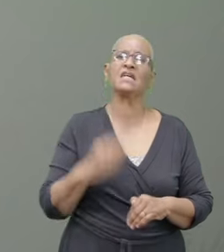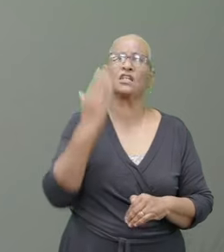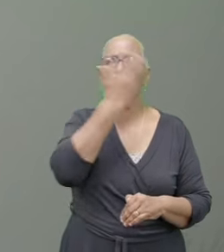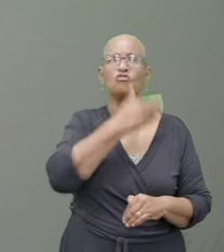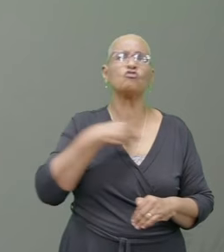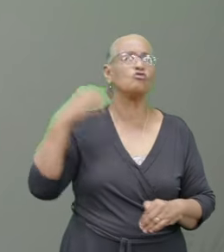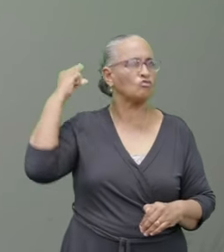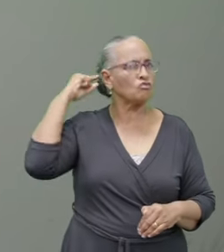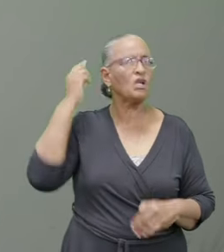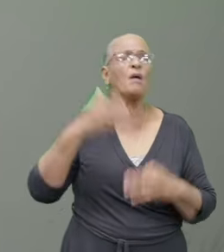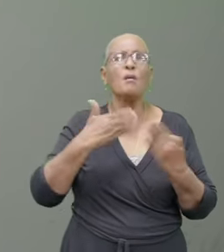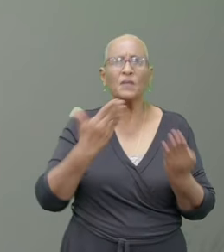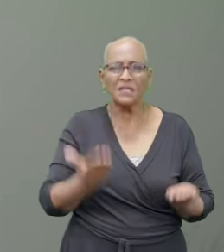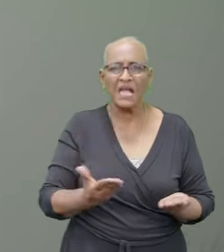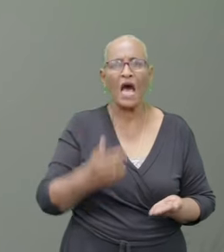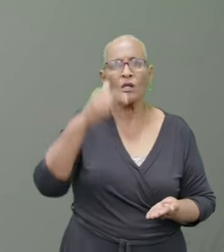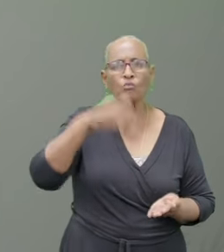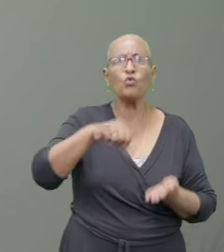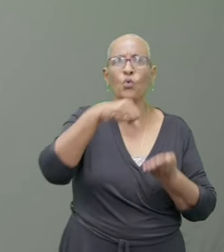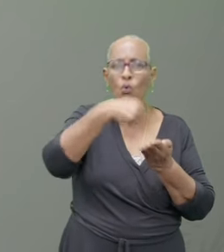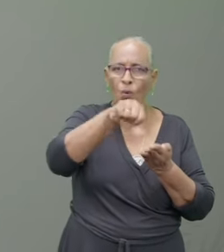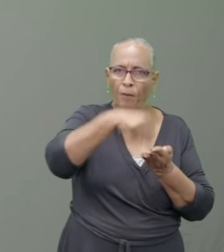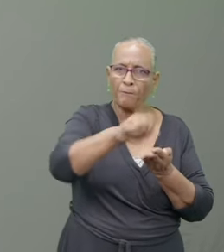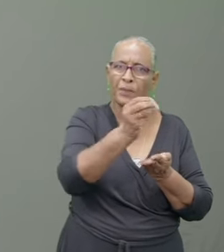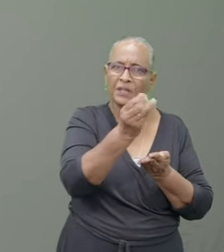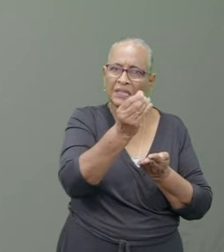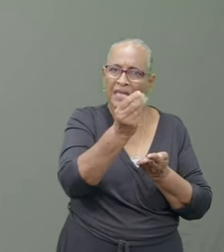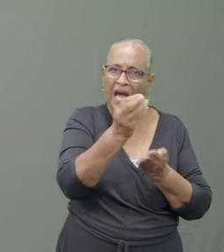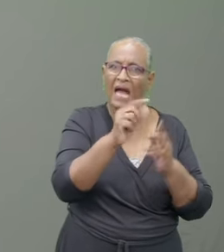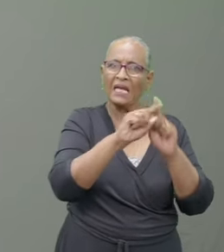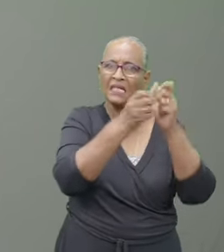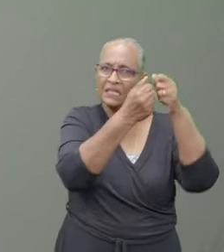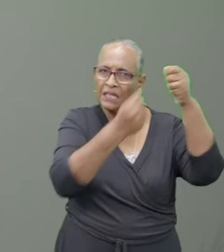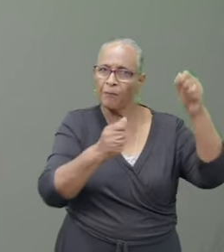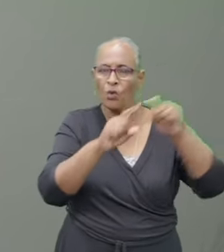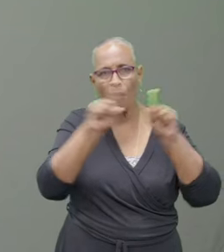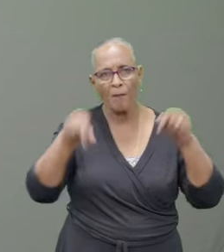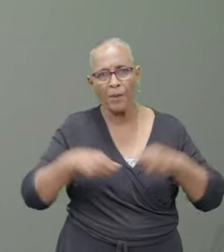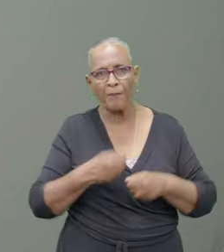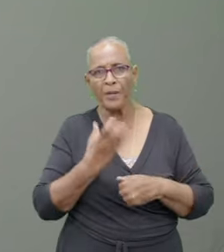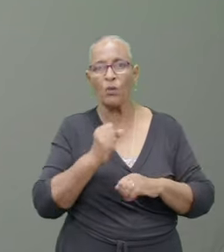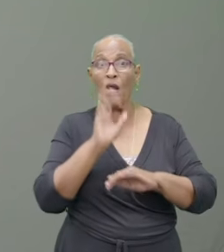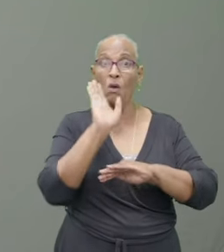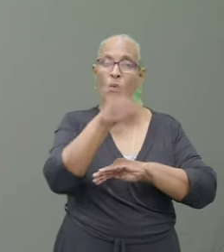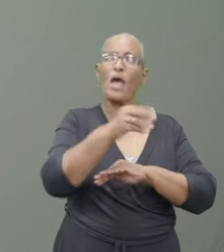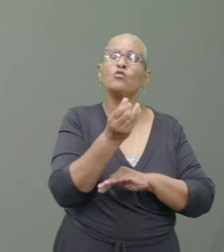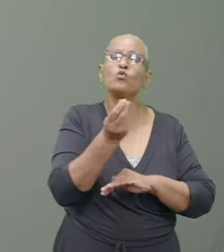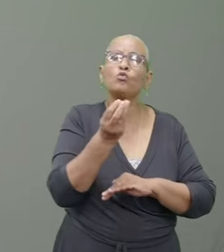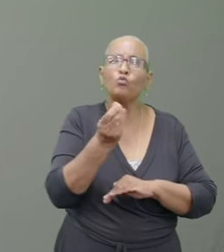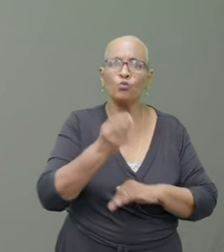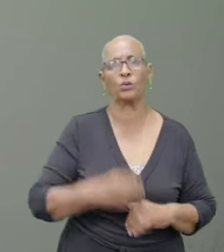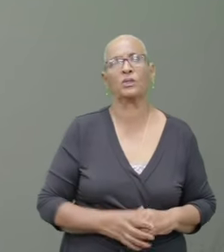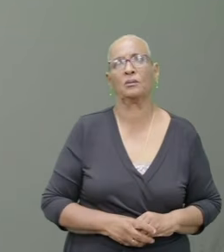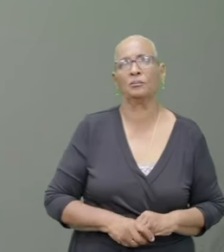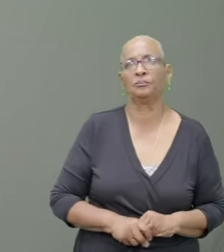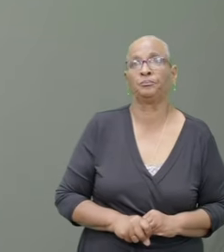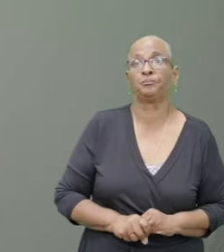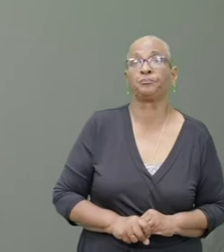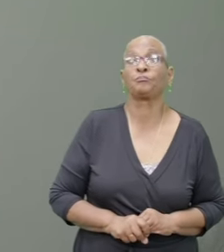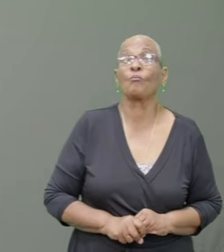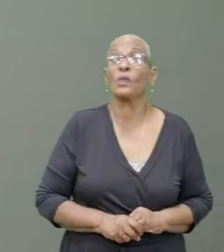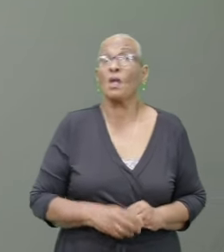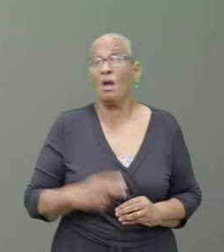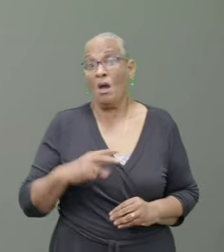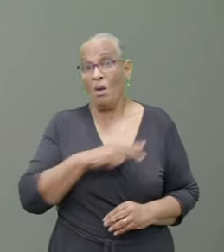om het een en ander te gaan doen om onze samenleving te garanderen dat er zorgcontinuïteit is. We zullen zien hoe dit